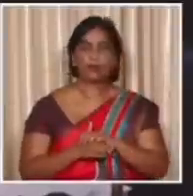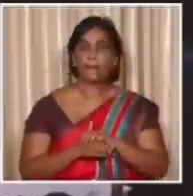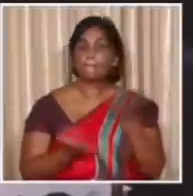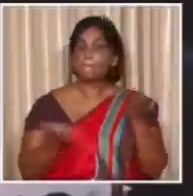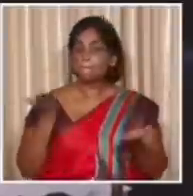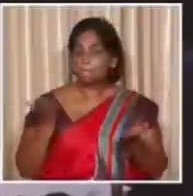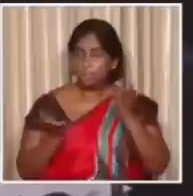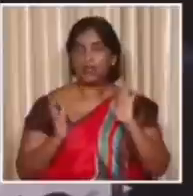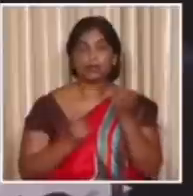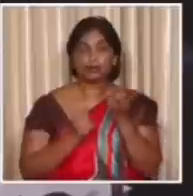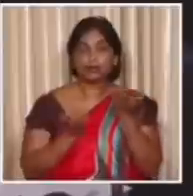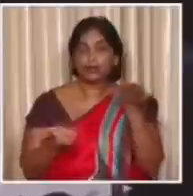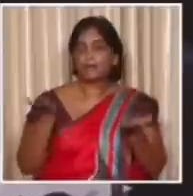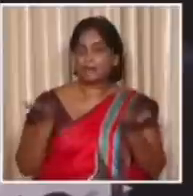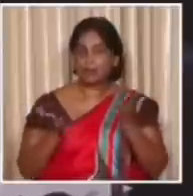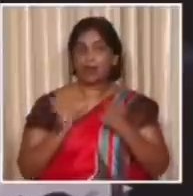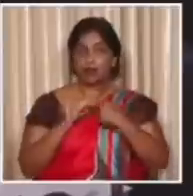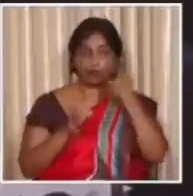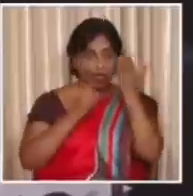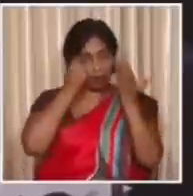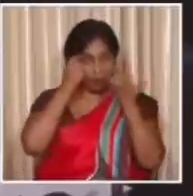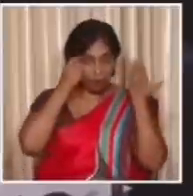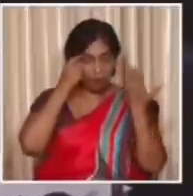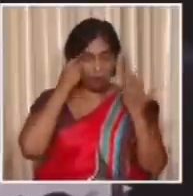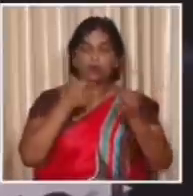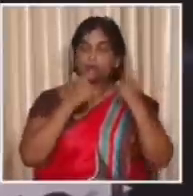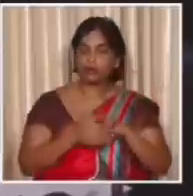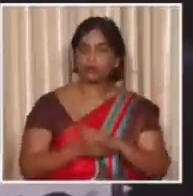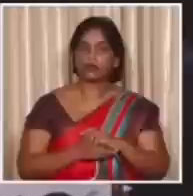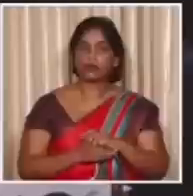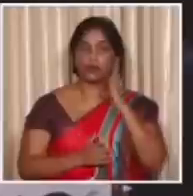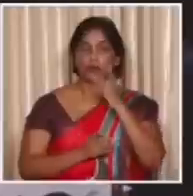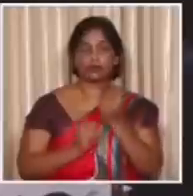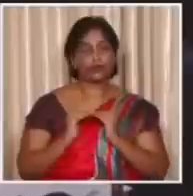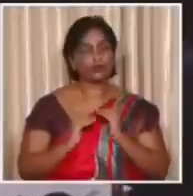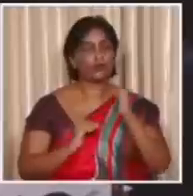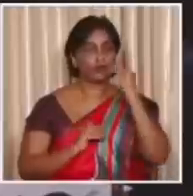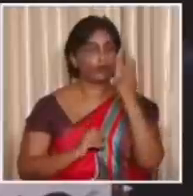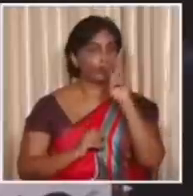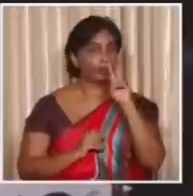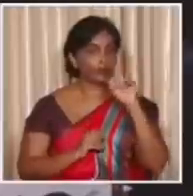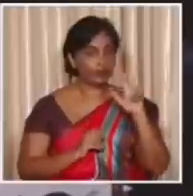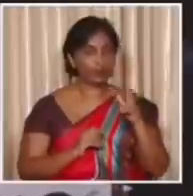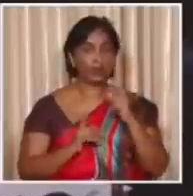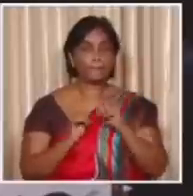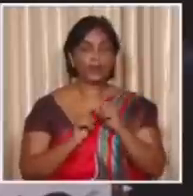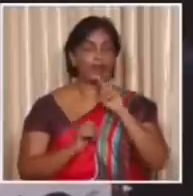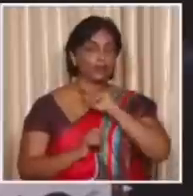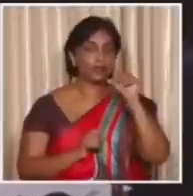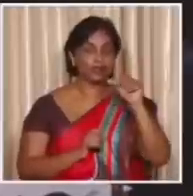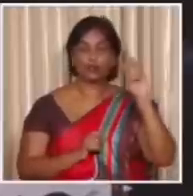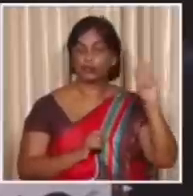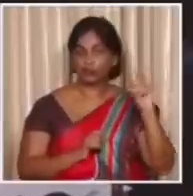කරන account එක බැලන්ස් කරලා උත්තරයක් හොයන්න පුළුවන්ද ඊළඟට කියන විදේශ සංචිත වැඩි කරගන්න කියලා 2027 වෙනකොට බිලියන 16.3 විදේශ